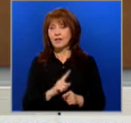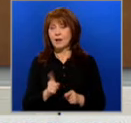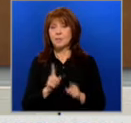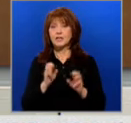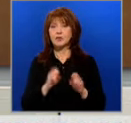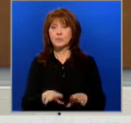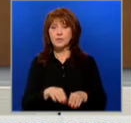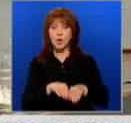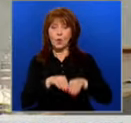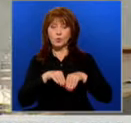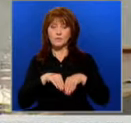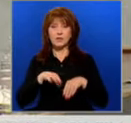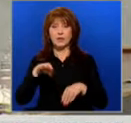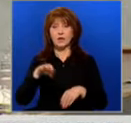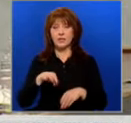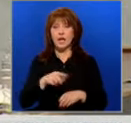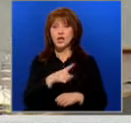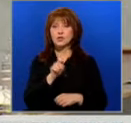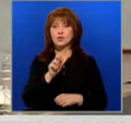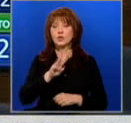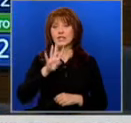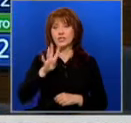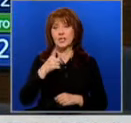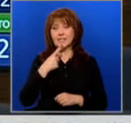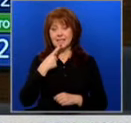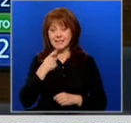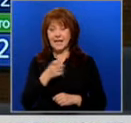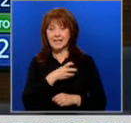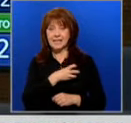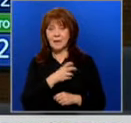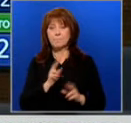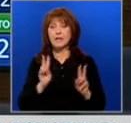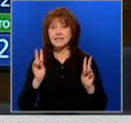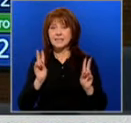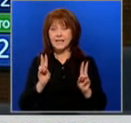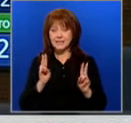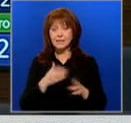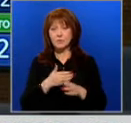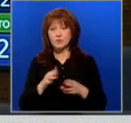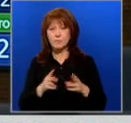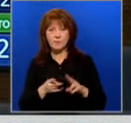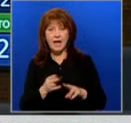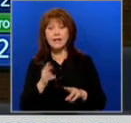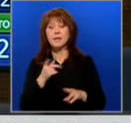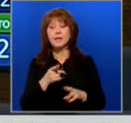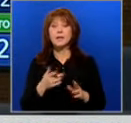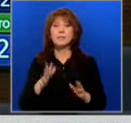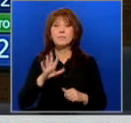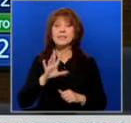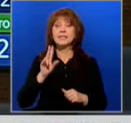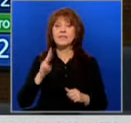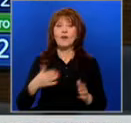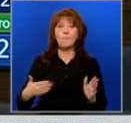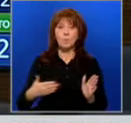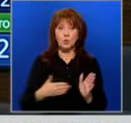допуснат отстъпление от качеството. С 134 гласа за на ГЕРБ, СДС, ППДБ и ДПС, 55 против и двама